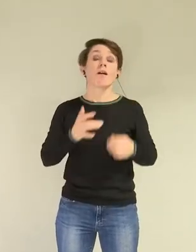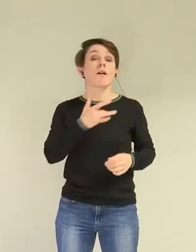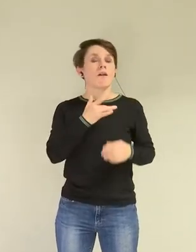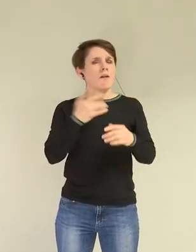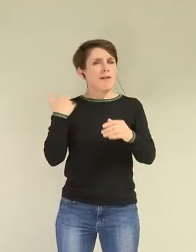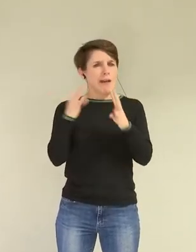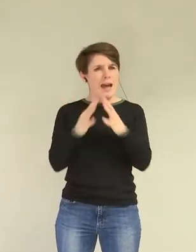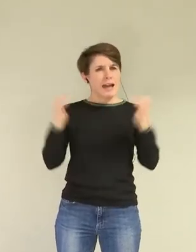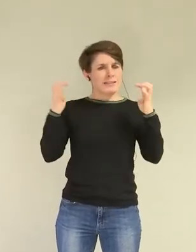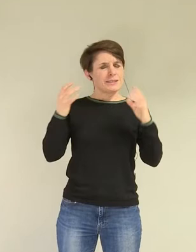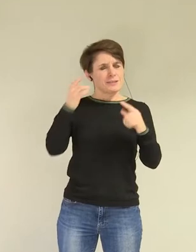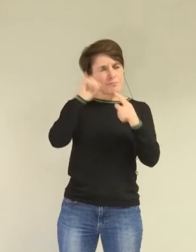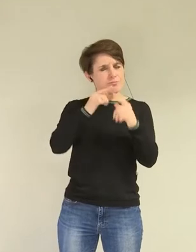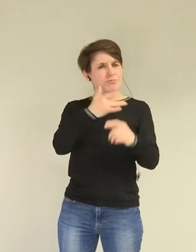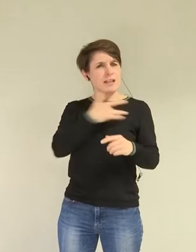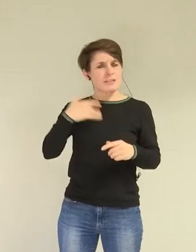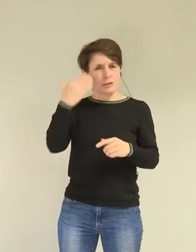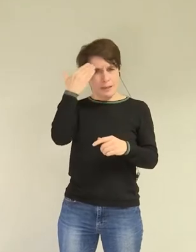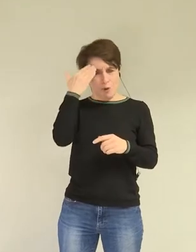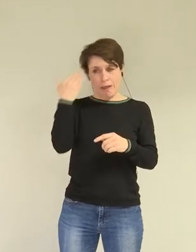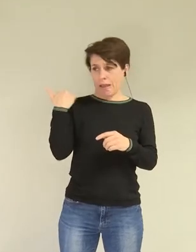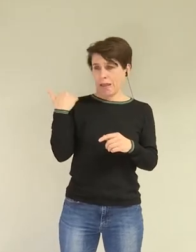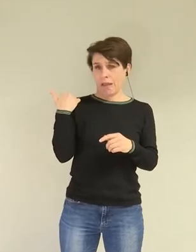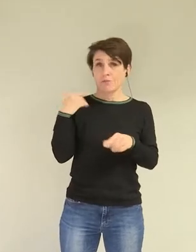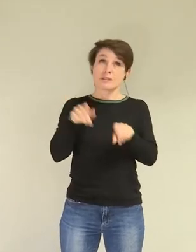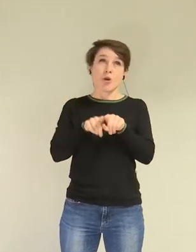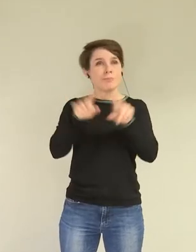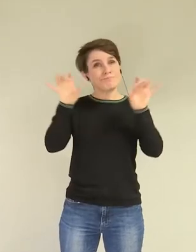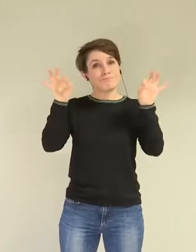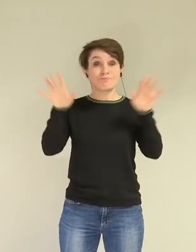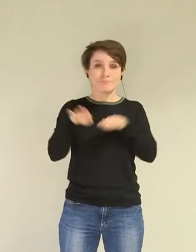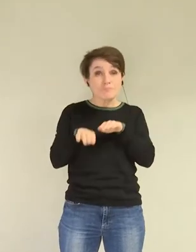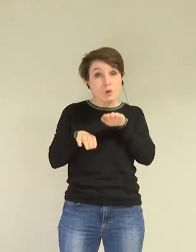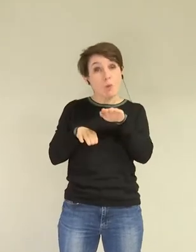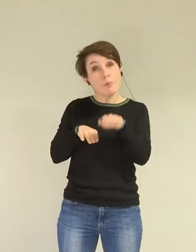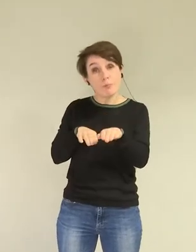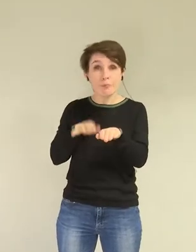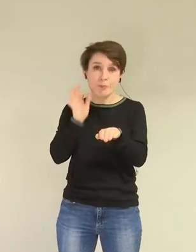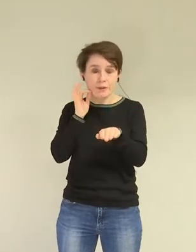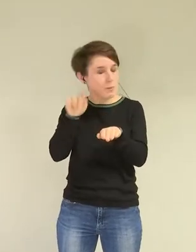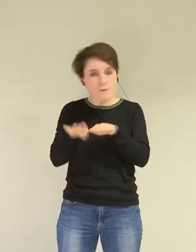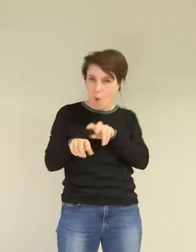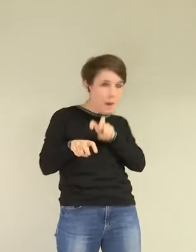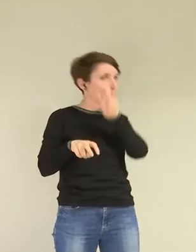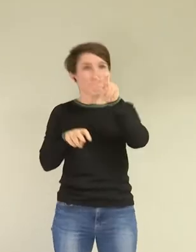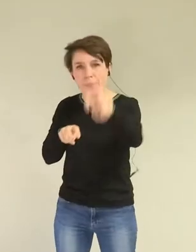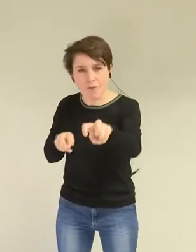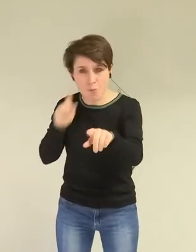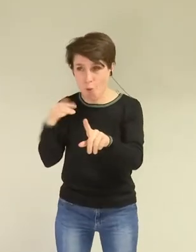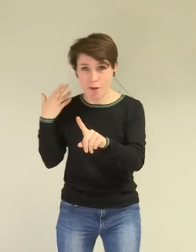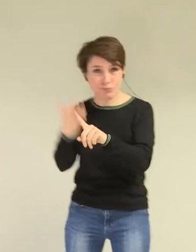lieu sont un simple pas en avant alors qu'il fallait réellement là un bond de géant pour rattraper notre retard